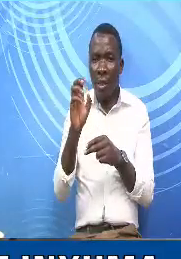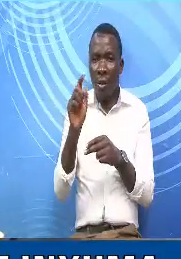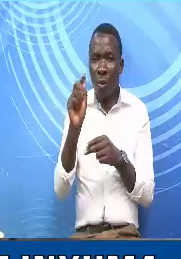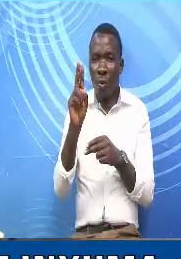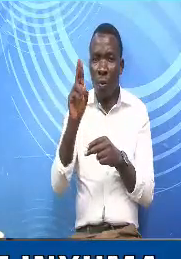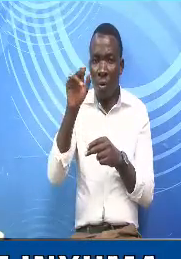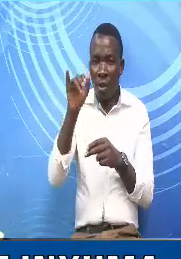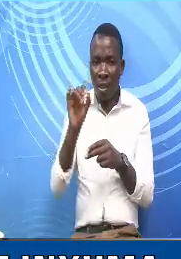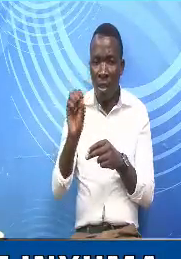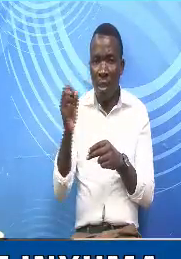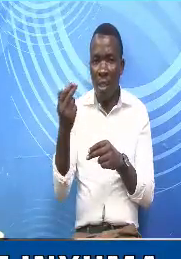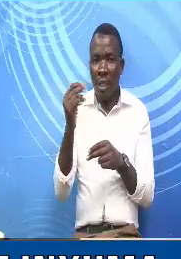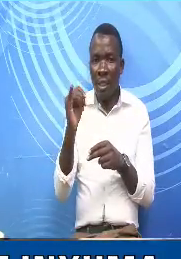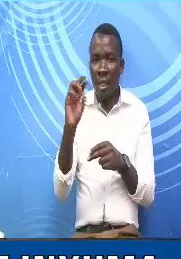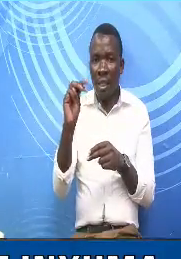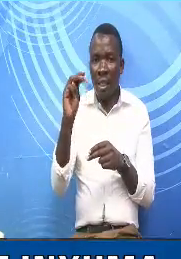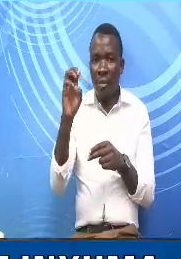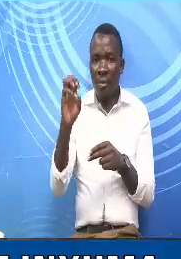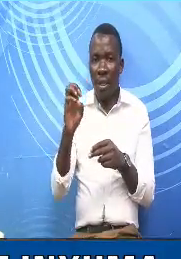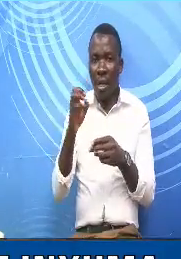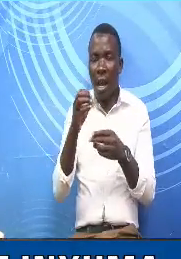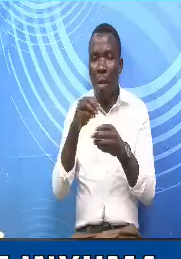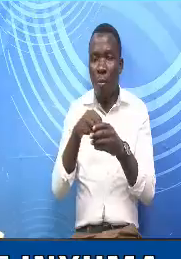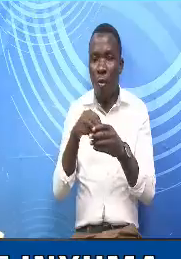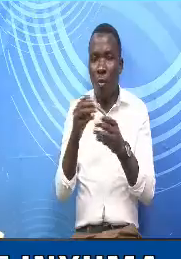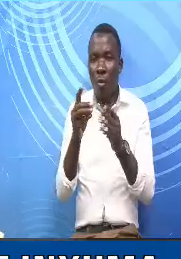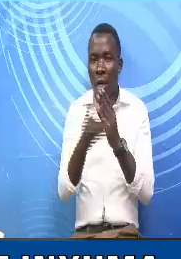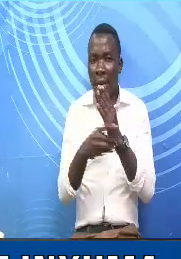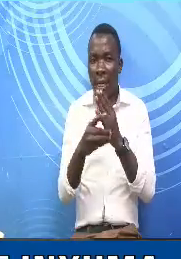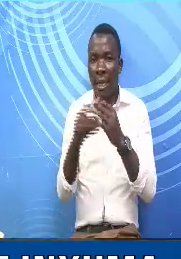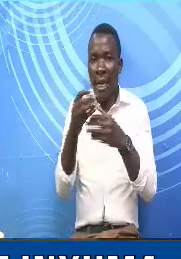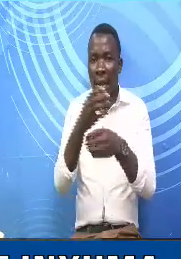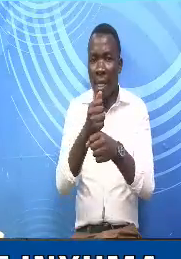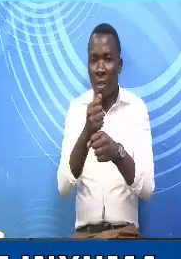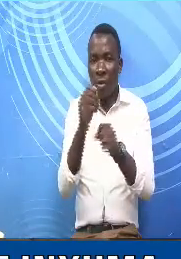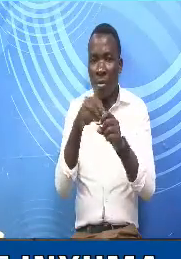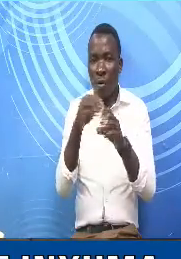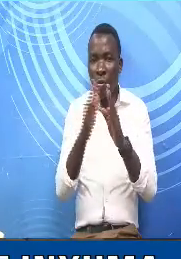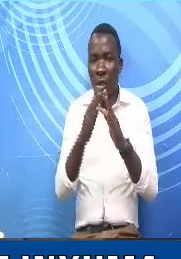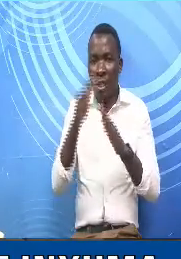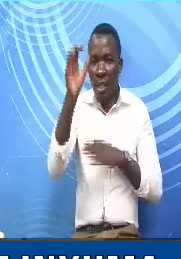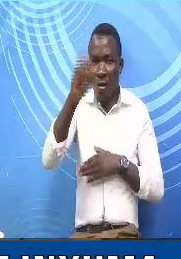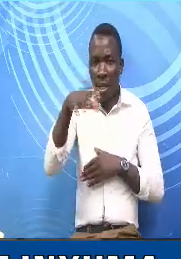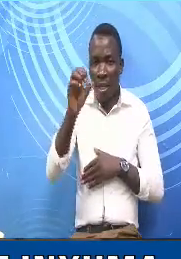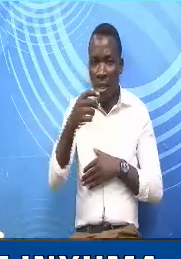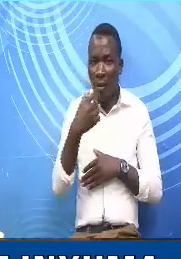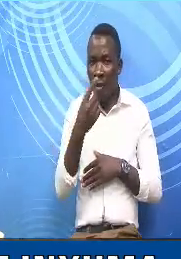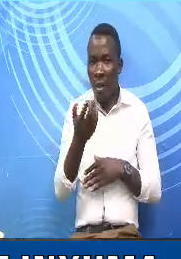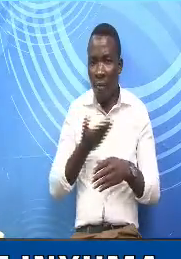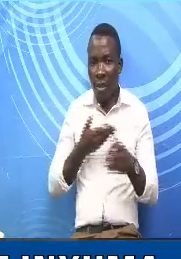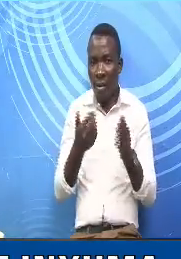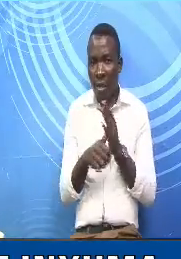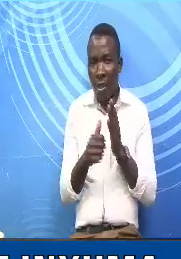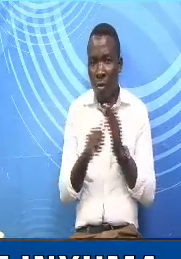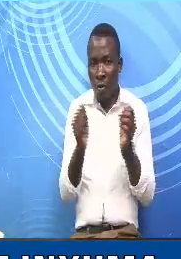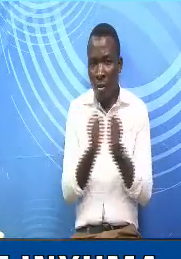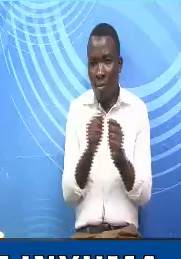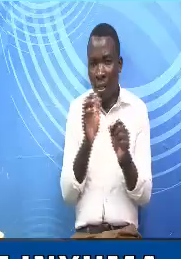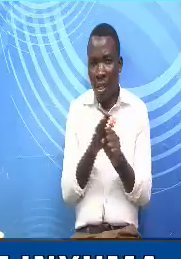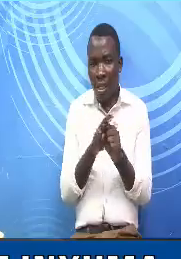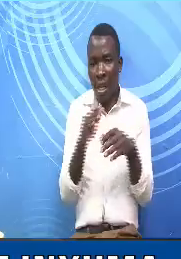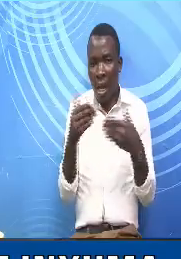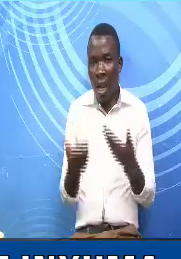kagari ka Kagasa ahandi mu murenge wa Ganga mu karere ka Kicukiro mu mujyi wa Kigali avuga ko afite ibibazo bikomeye cyane aho ngo yaje kwica